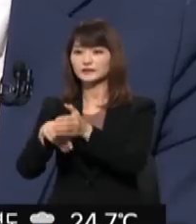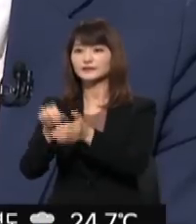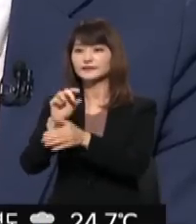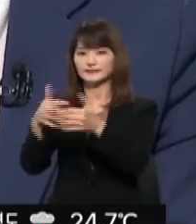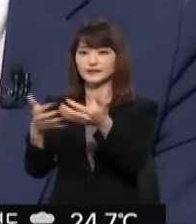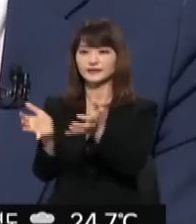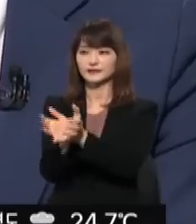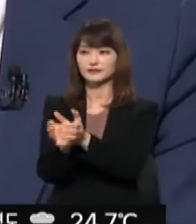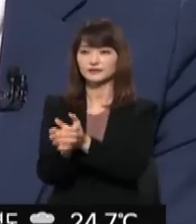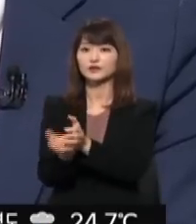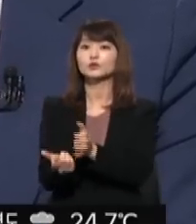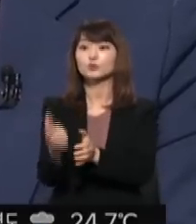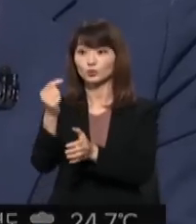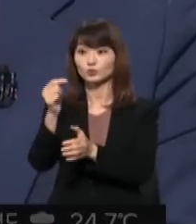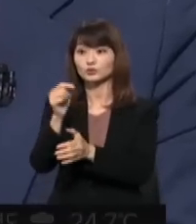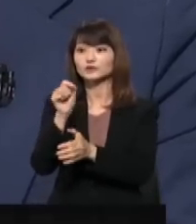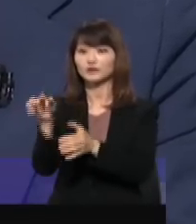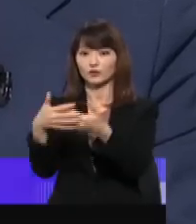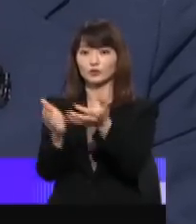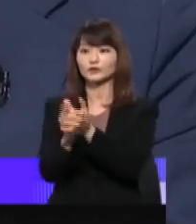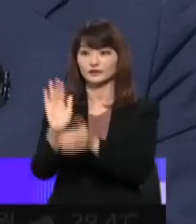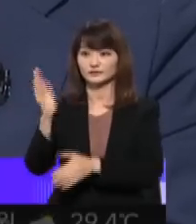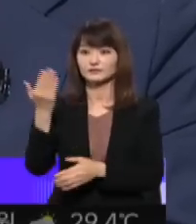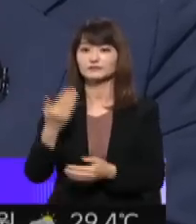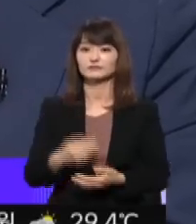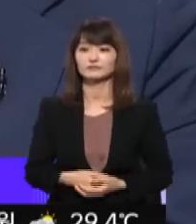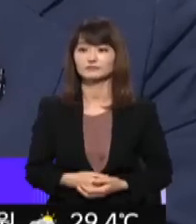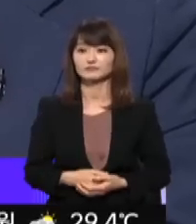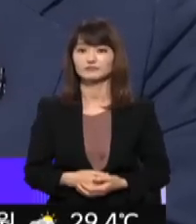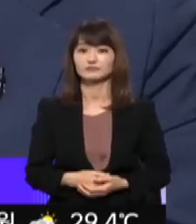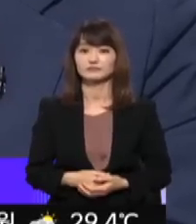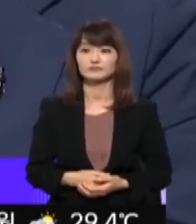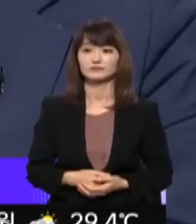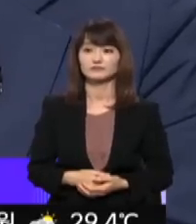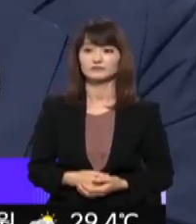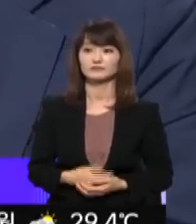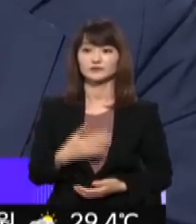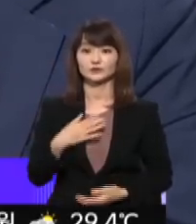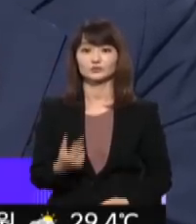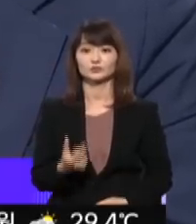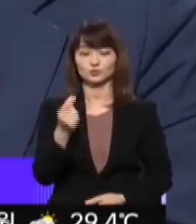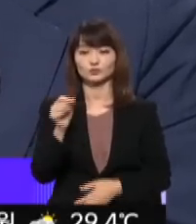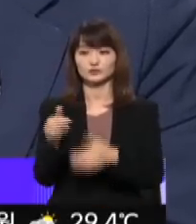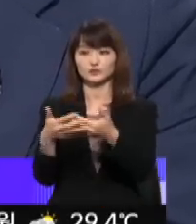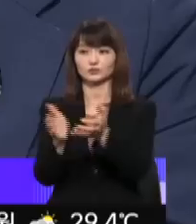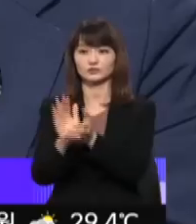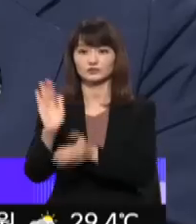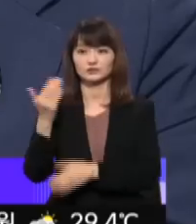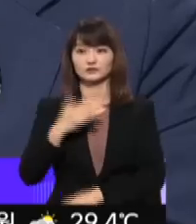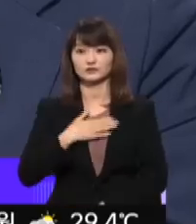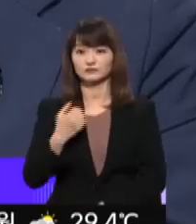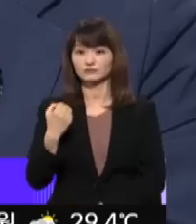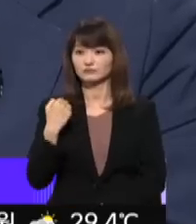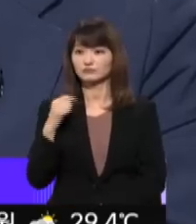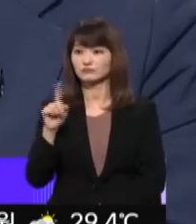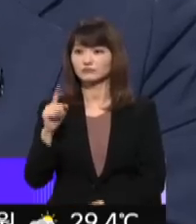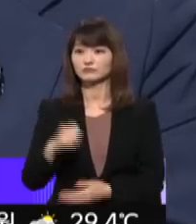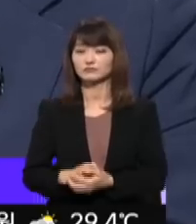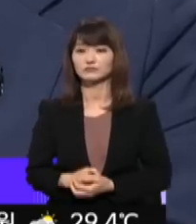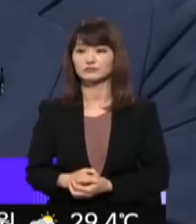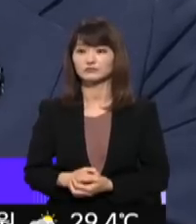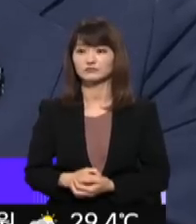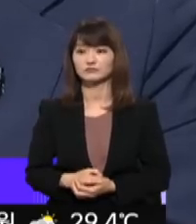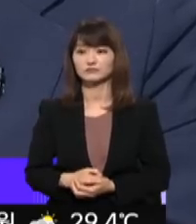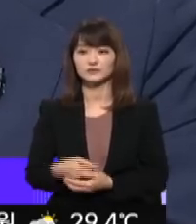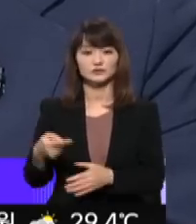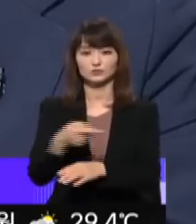야당이었지만 곧 여당의 저도 뭐 이제 곧 여당이 됐지만 제가 가진 힘이라고는 뭐 물리적인 힘